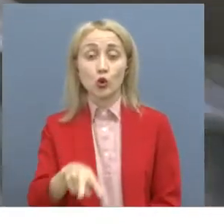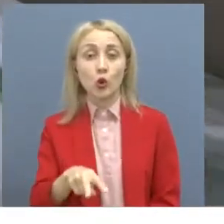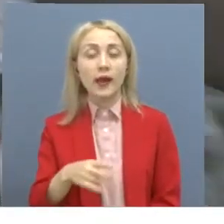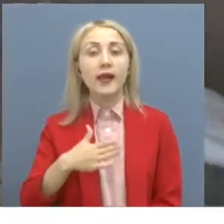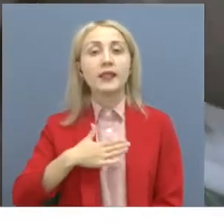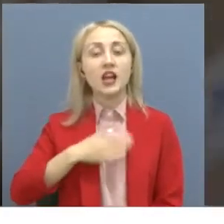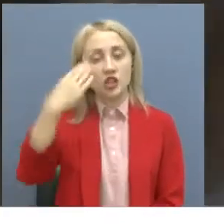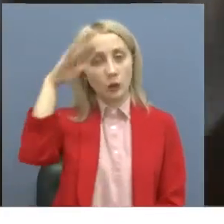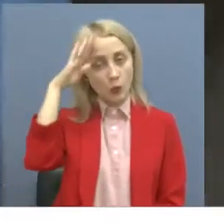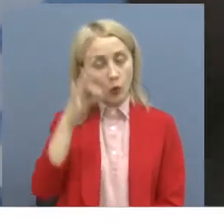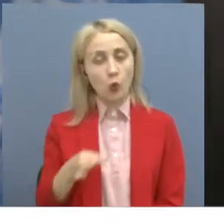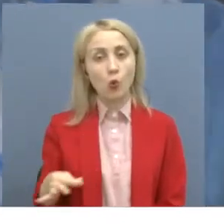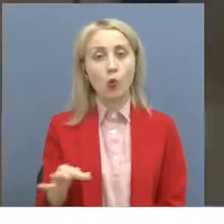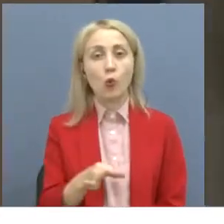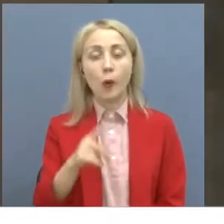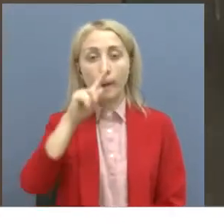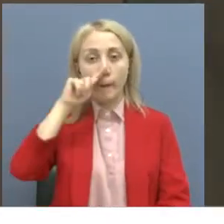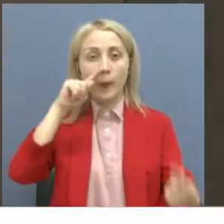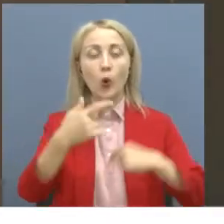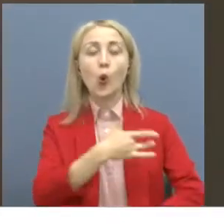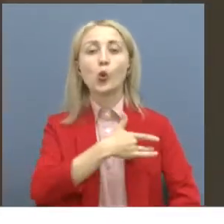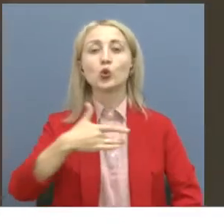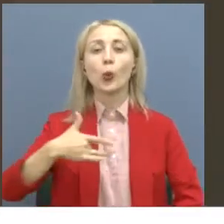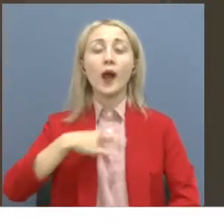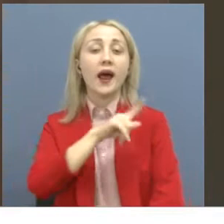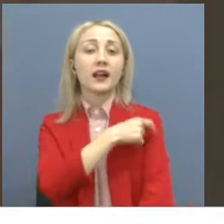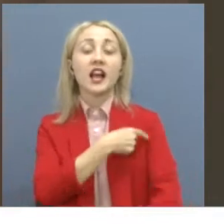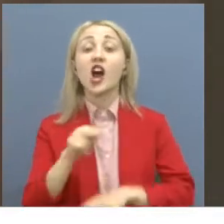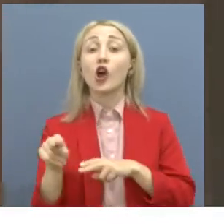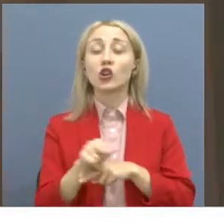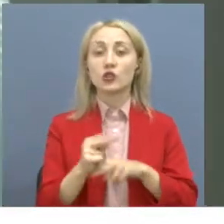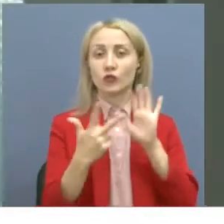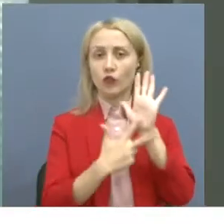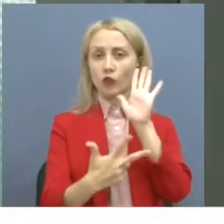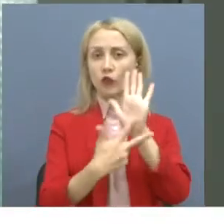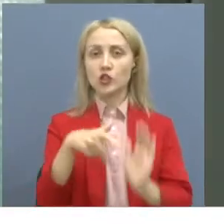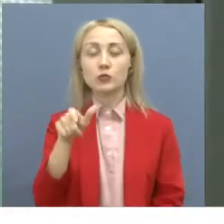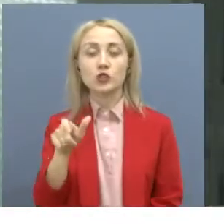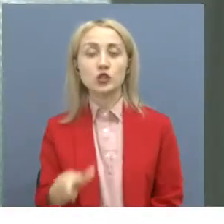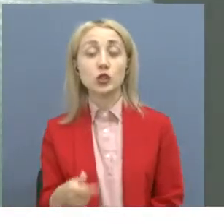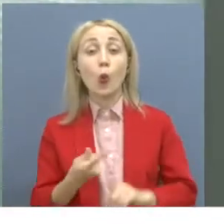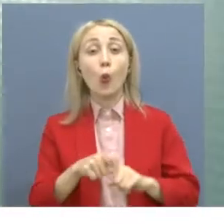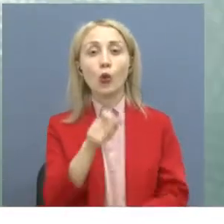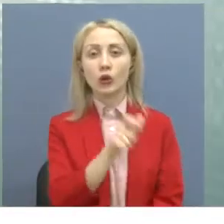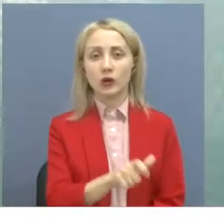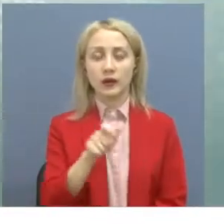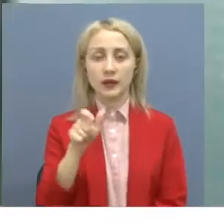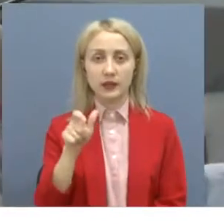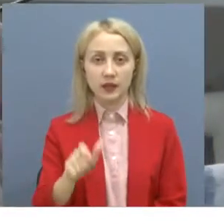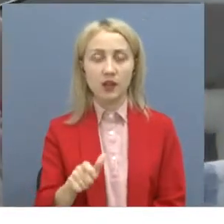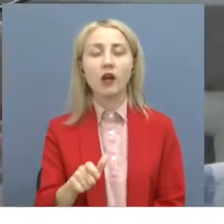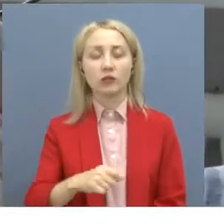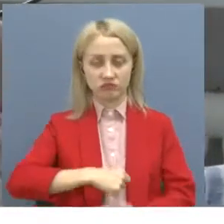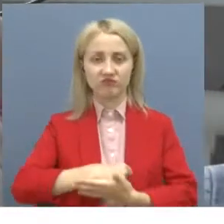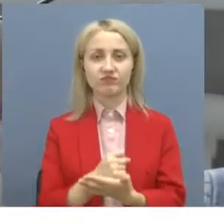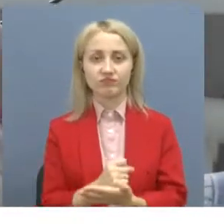диспансерде COVID-19 індетін жұқтырған 88 науқас ем қабылдауда. Оның 9-ы ауыр халде. Шілденің 6-сы